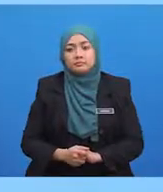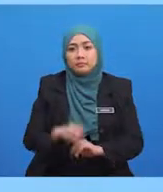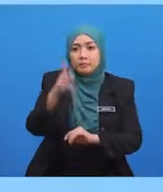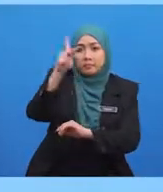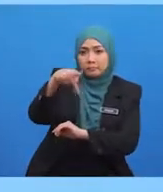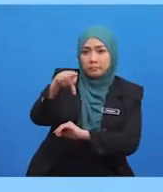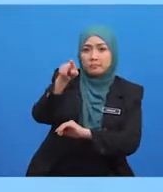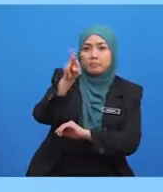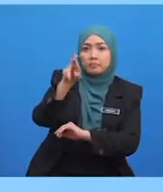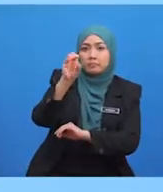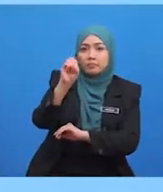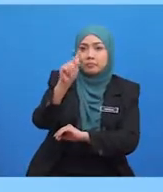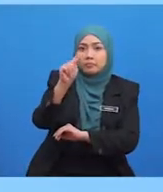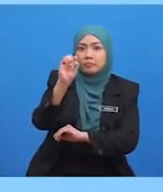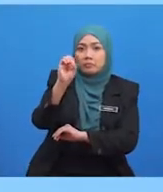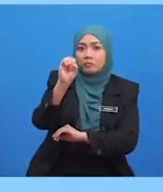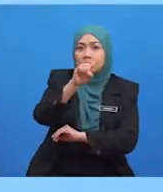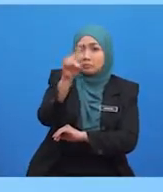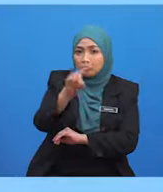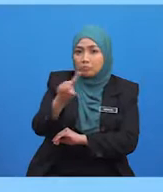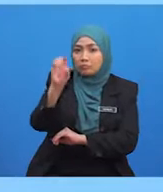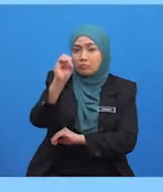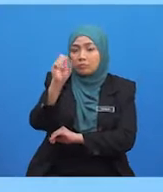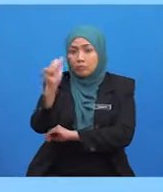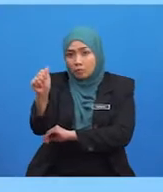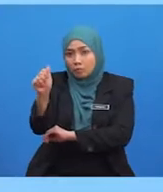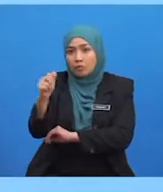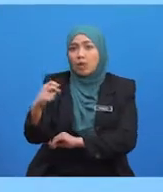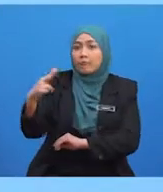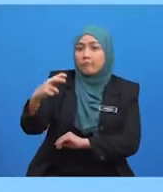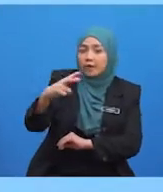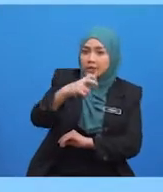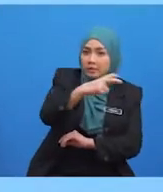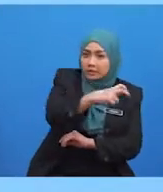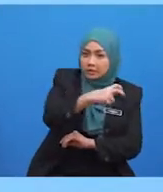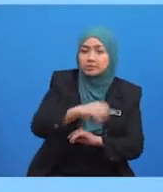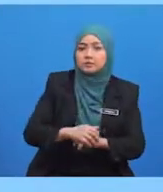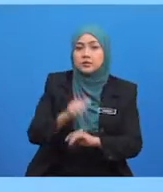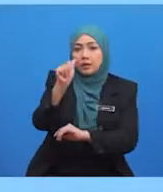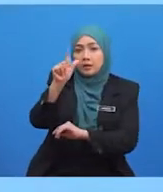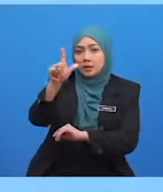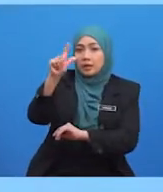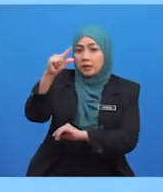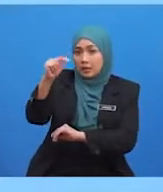Jom kita lihat pula pengelasan mikroorganisma mengikut jenis-jenisnya.